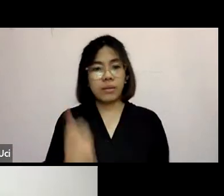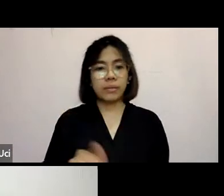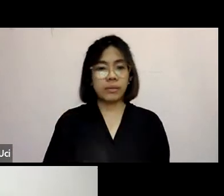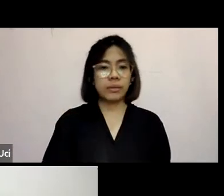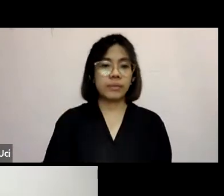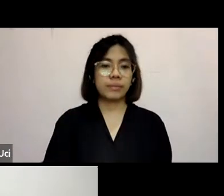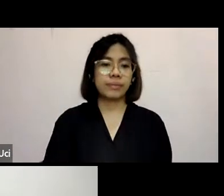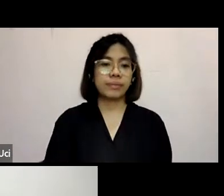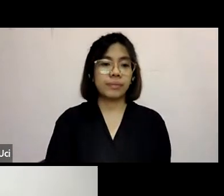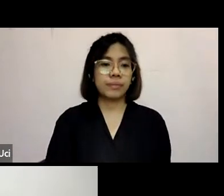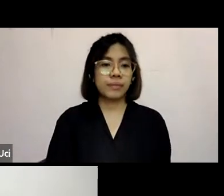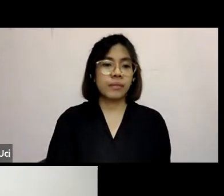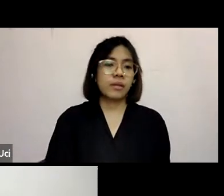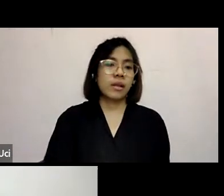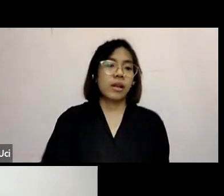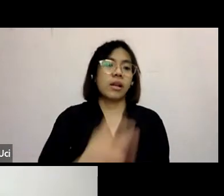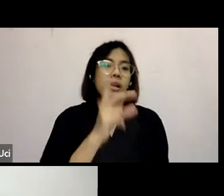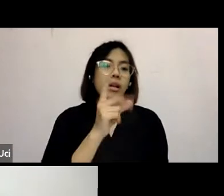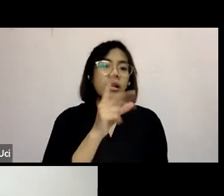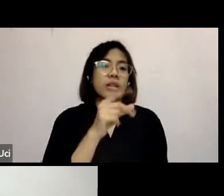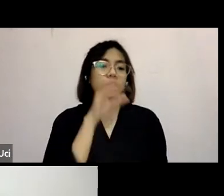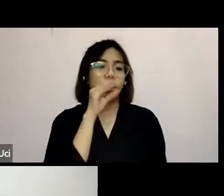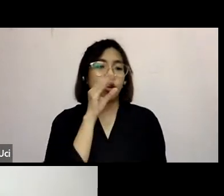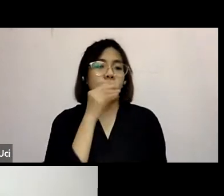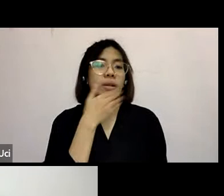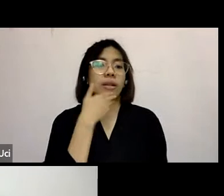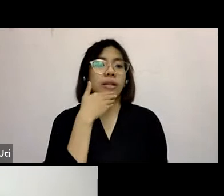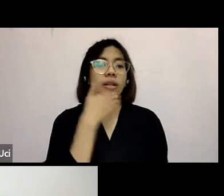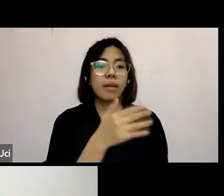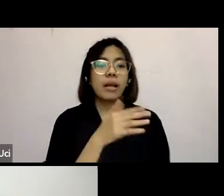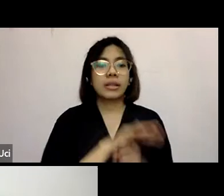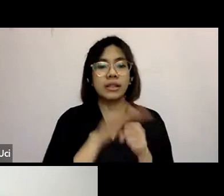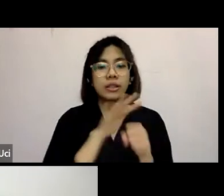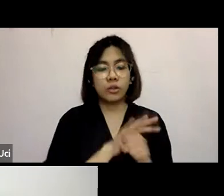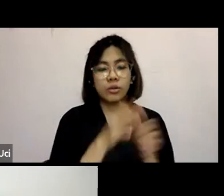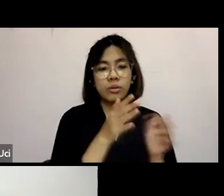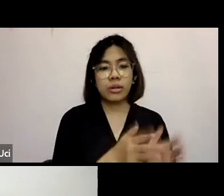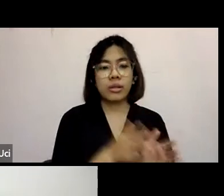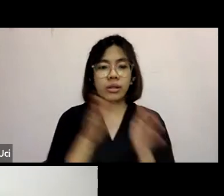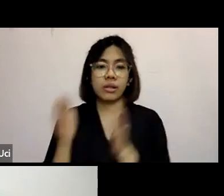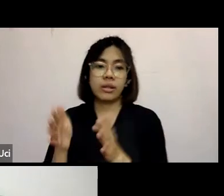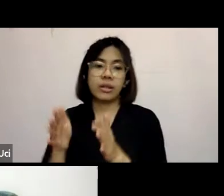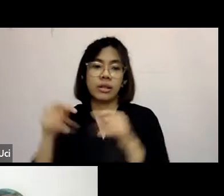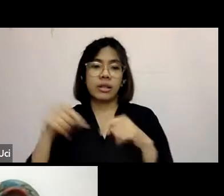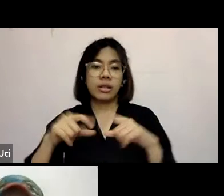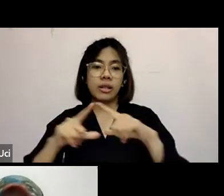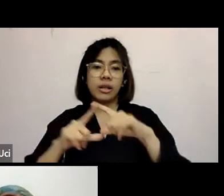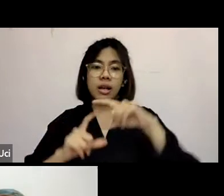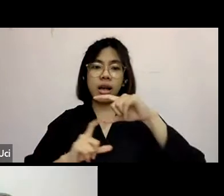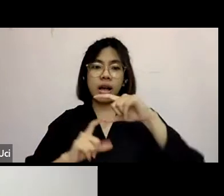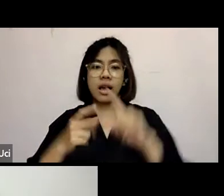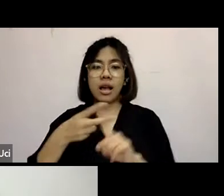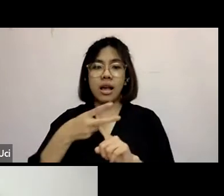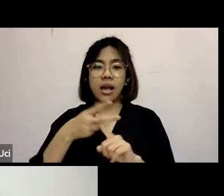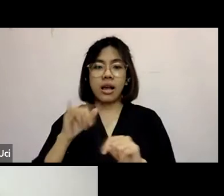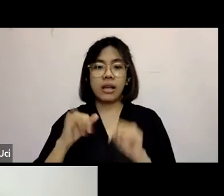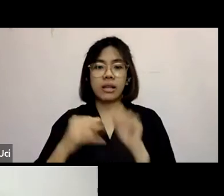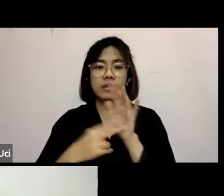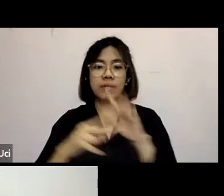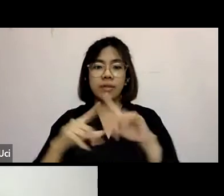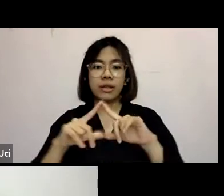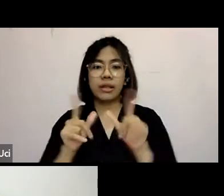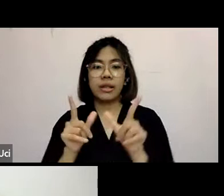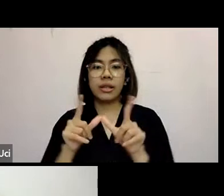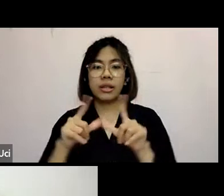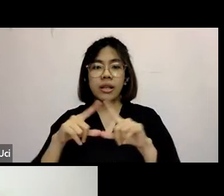baik Makasih banyak bang Rival ikutnya saya akan kasih kesempatan untuk Mbak Astin lebih saya baru dapat kabar mesin